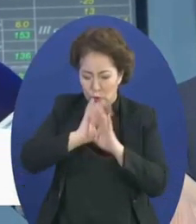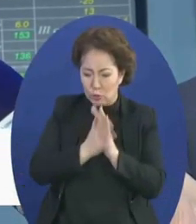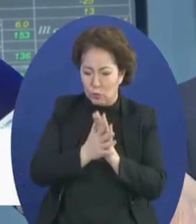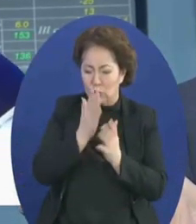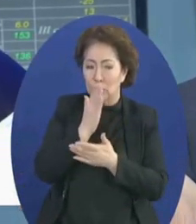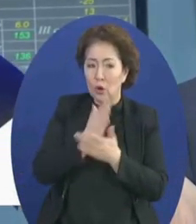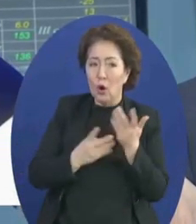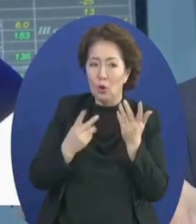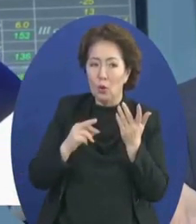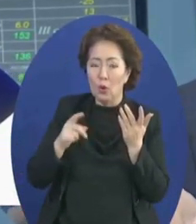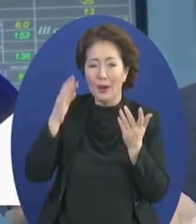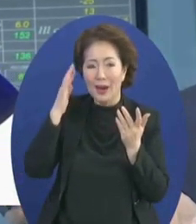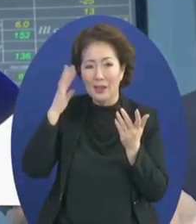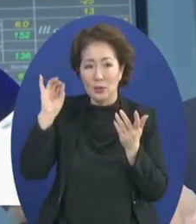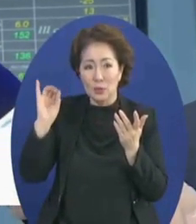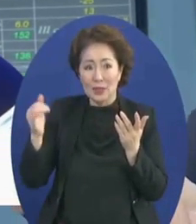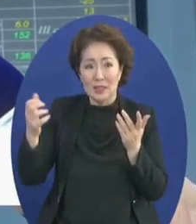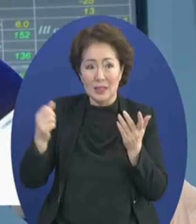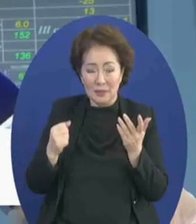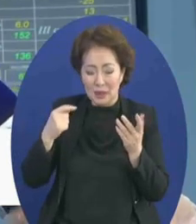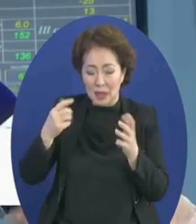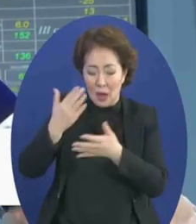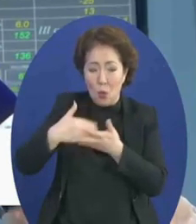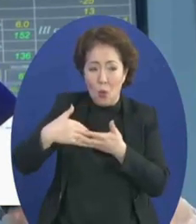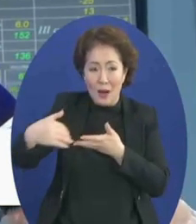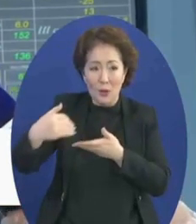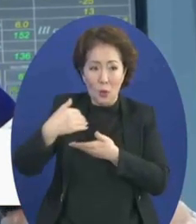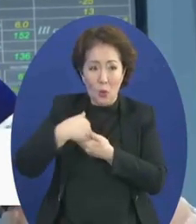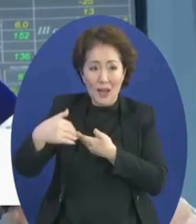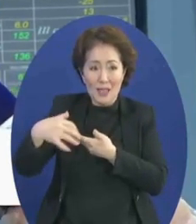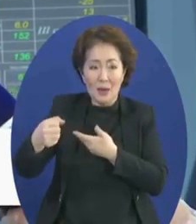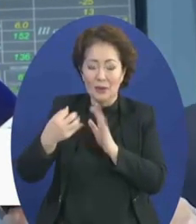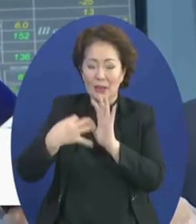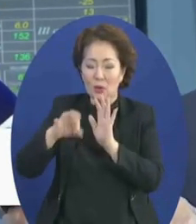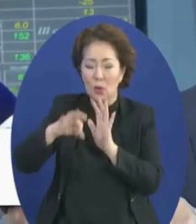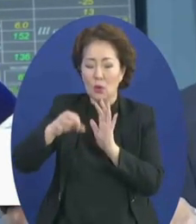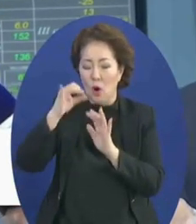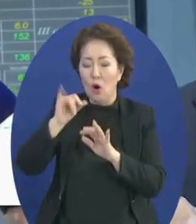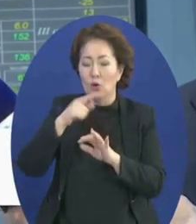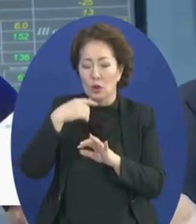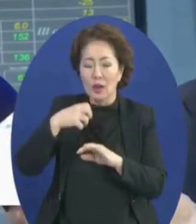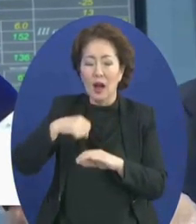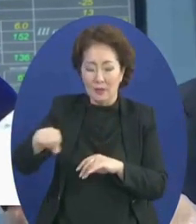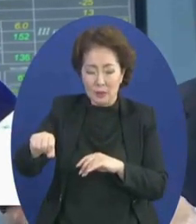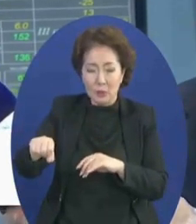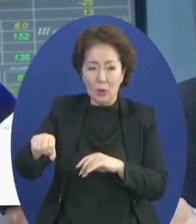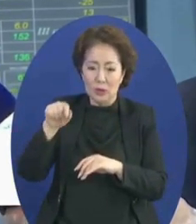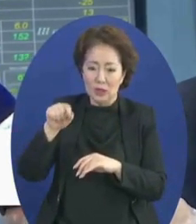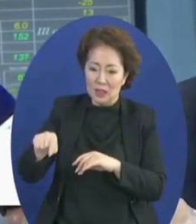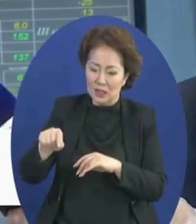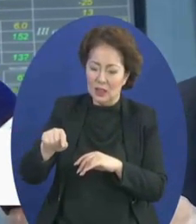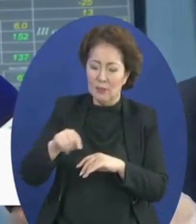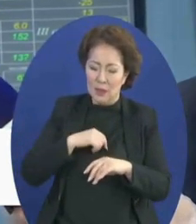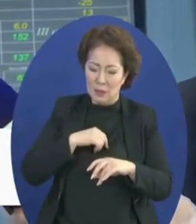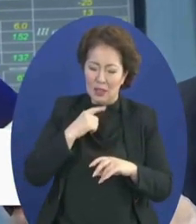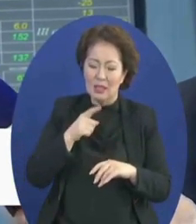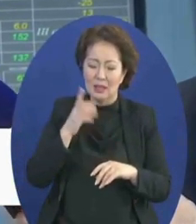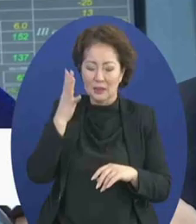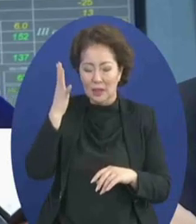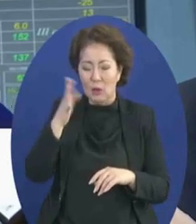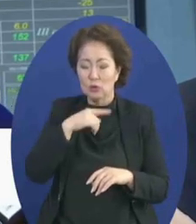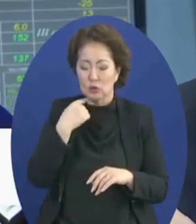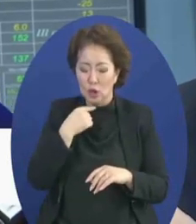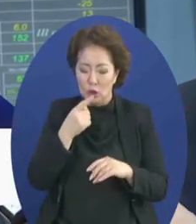орчим хувийг импортоор авдгаас 80 хувийг хоёр талаа авч байгаа. Таван талаа дулааны цахилгаан станц засгийн газрын үйл ажиллагааны хөтөлбөр тусгасан. Таван талаа дулааны цахилгаан